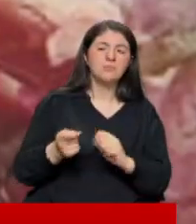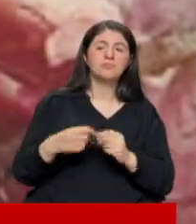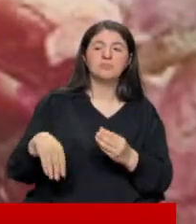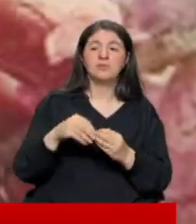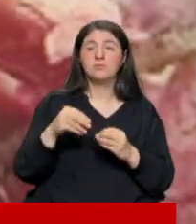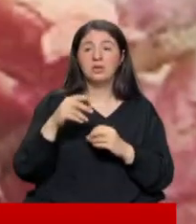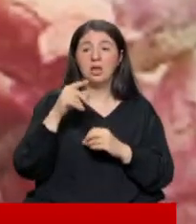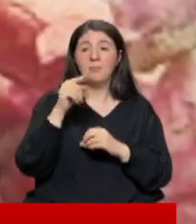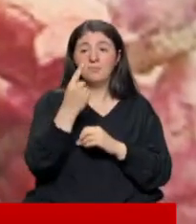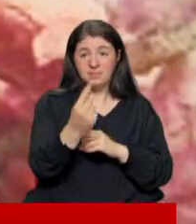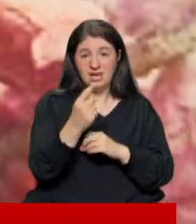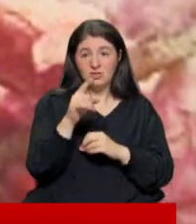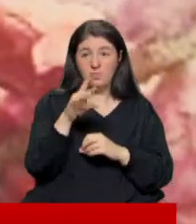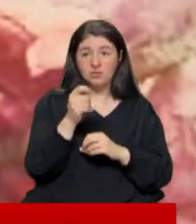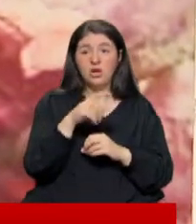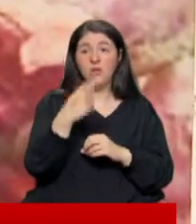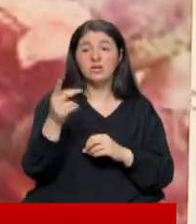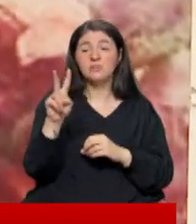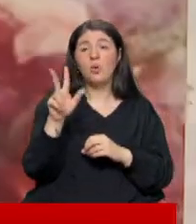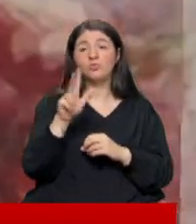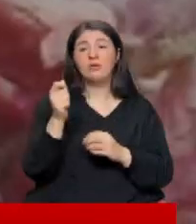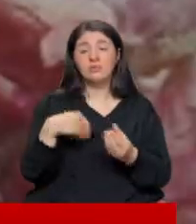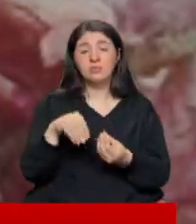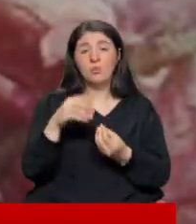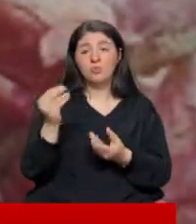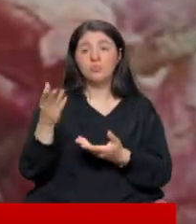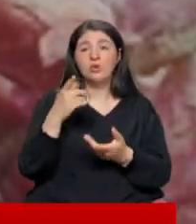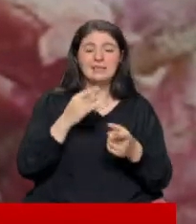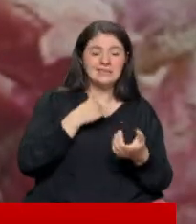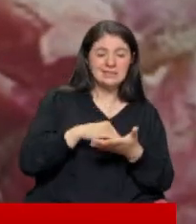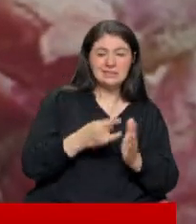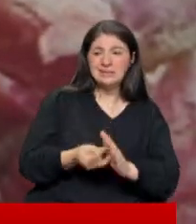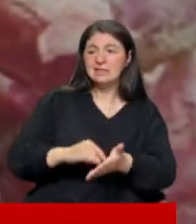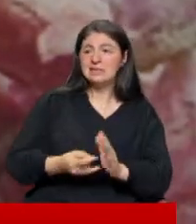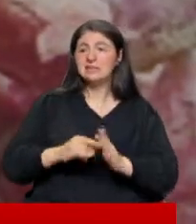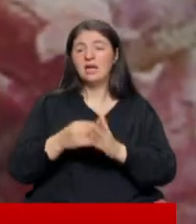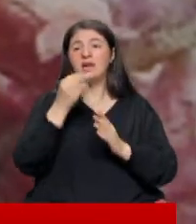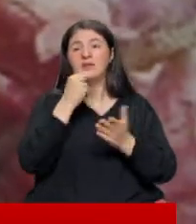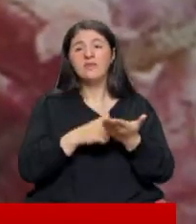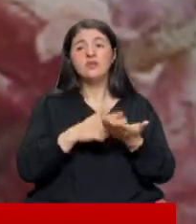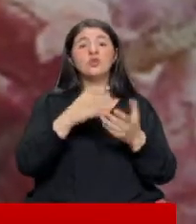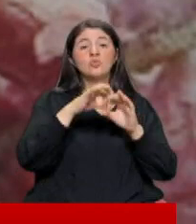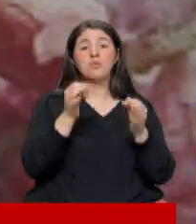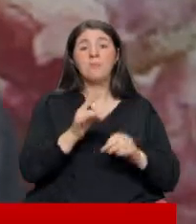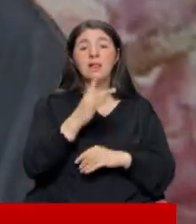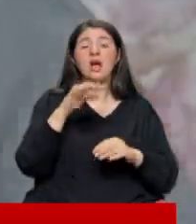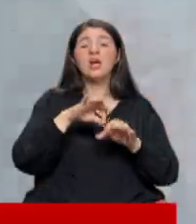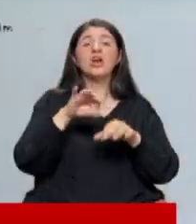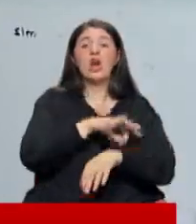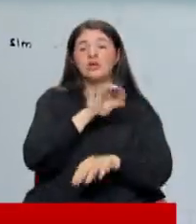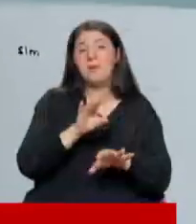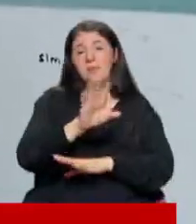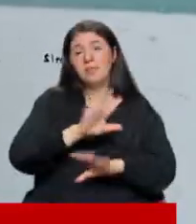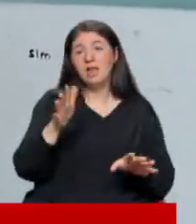bir tanesinden 15 lira ötekilerinde 20-30 lira fark etmiştim ondan kısıyoruz bundan kısıyoruz kahvaltılardan sucuğu çıkardık mesela kaşar peyniri çıkardık